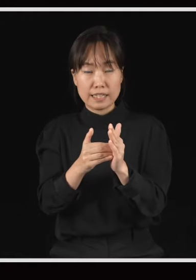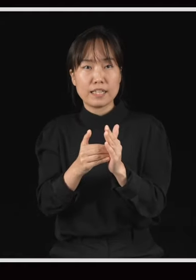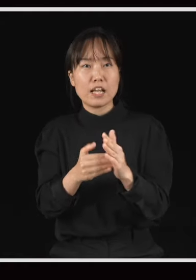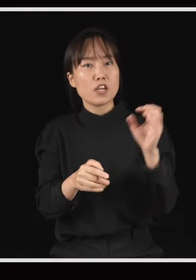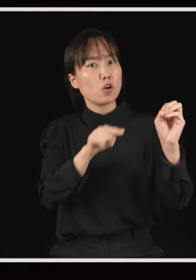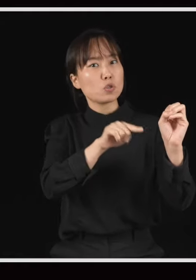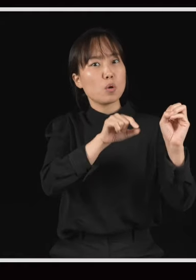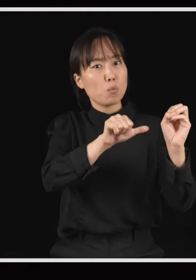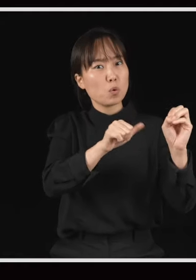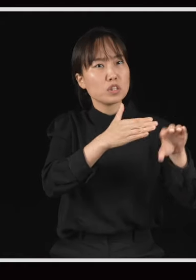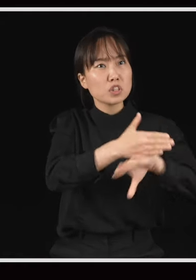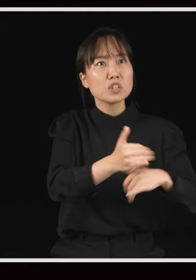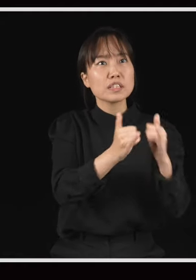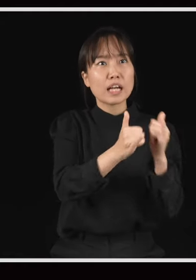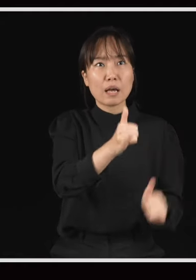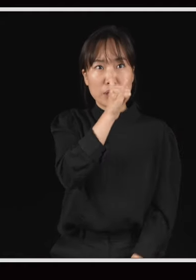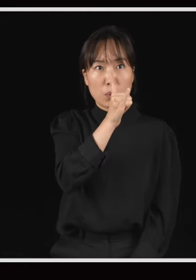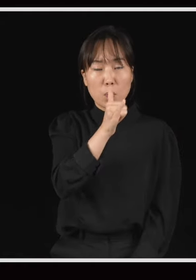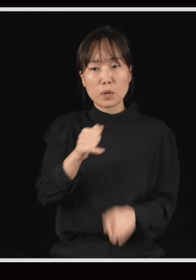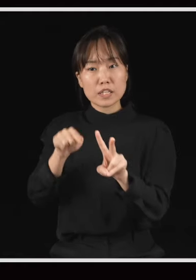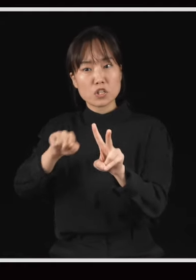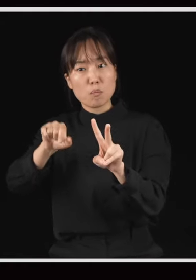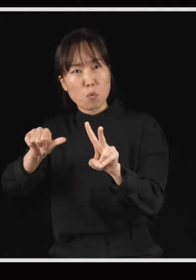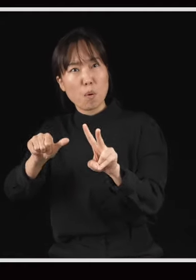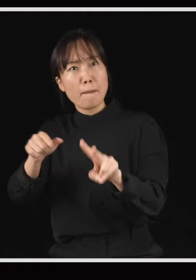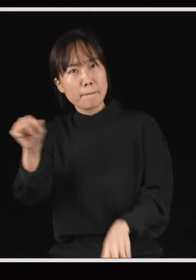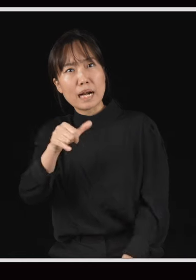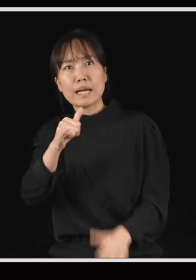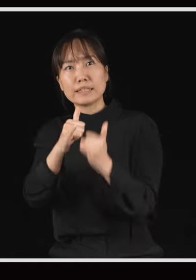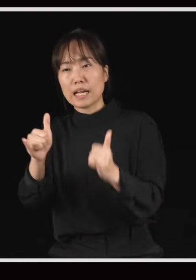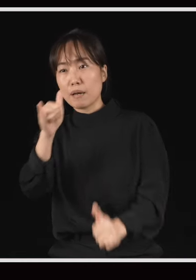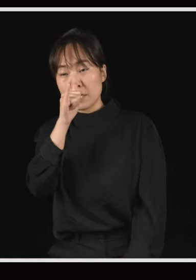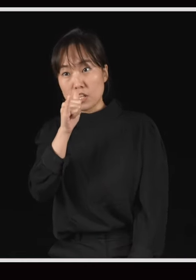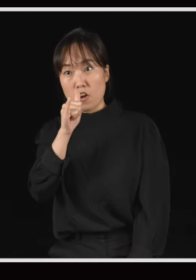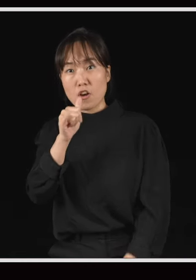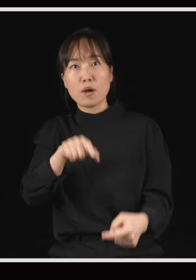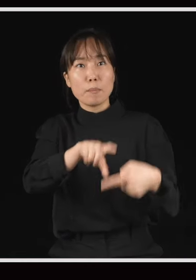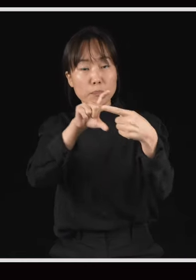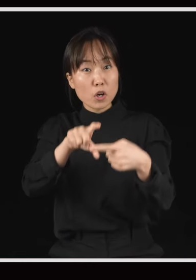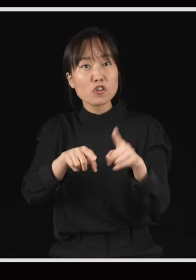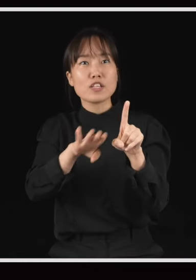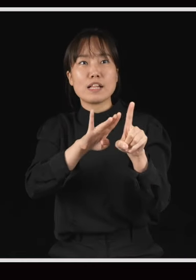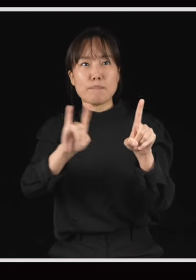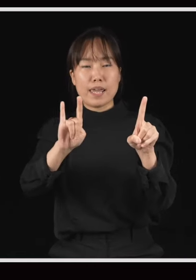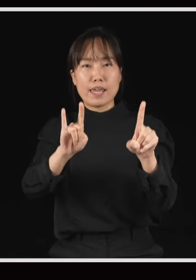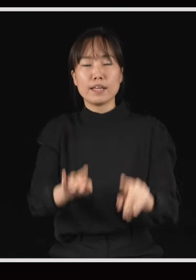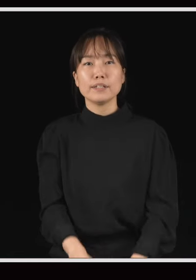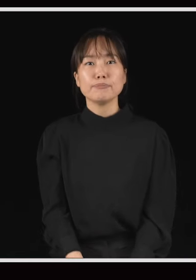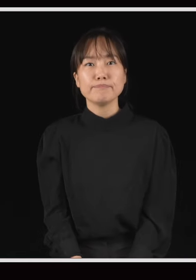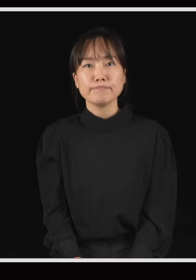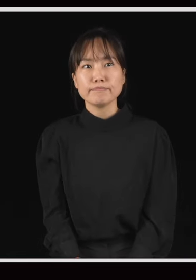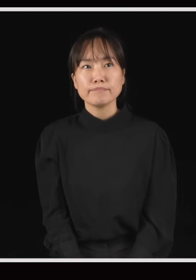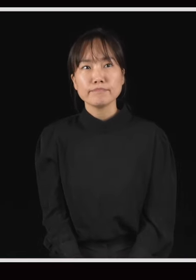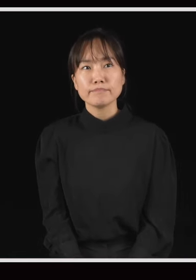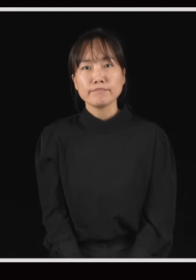어떤 사람은 0.5배속으로 늙고 어떤 사람은 2.5배속으로 늙어요. 물론 당연히 평균은 1.0배속입니다.